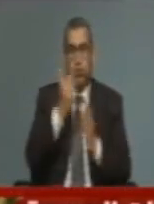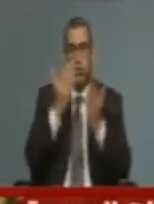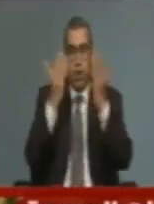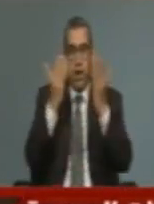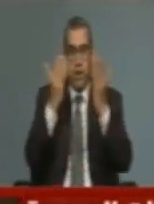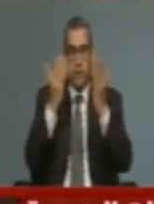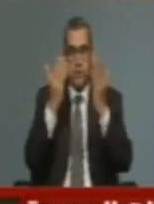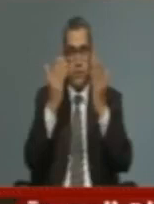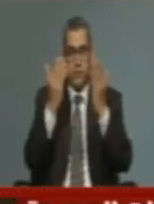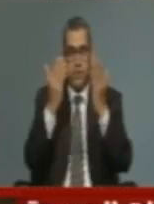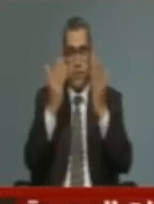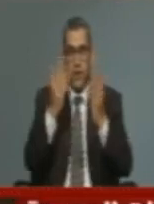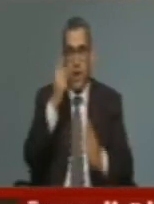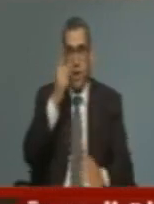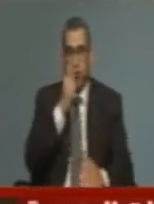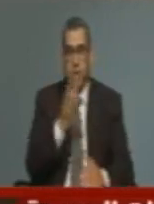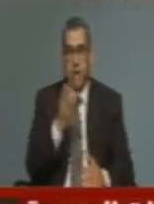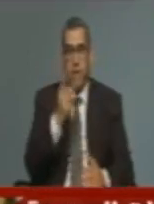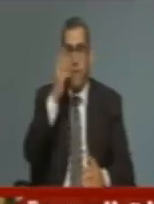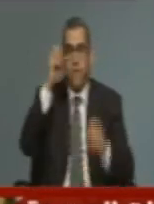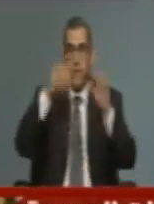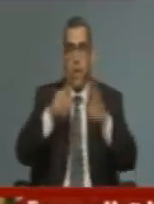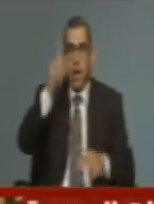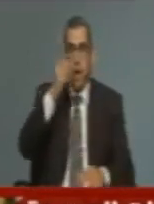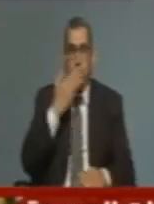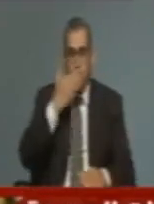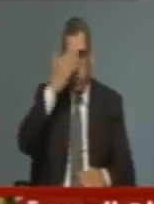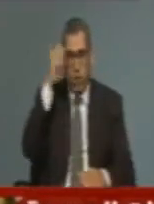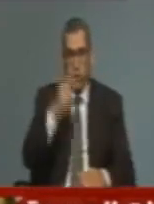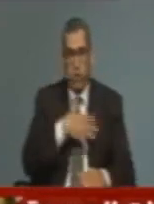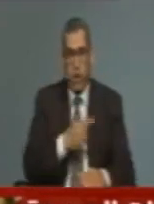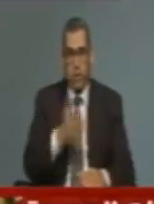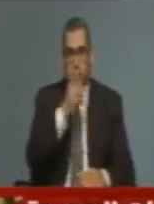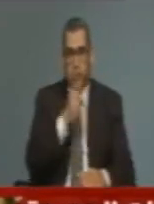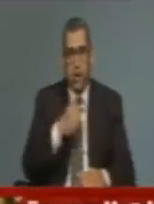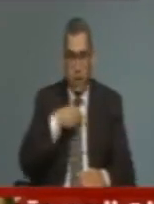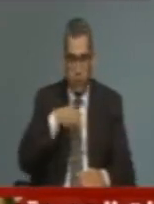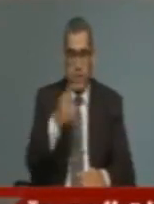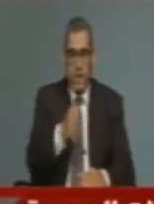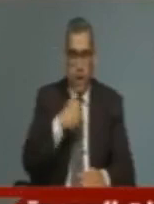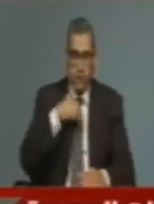بفضل الله سبحانه وتعالى. كل سنة وانتم طيبين. حاجة سلم على حضرتك.